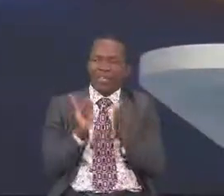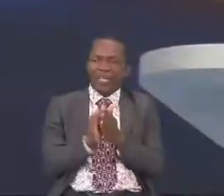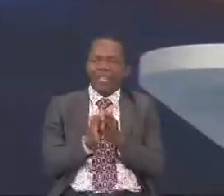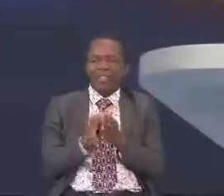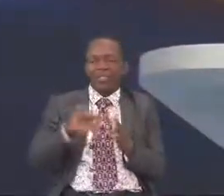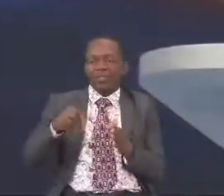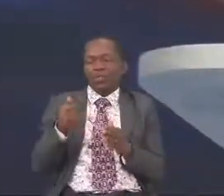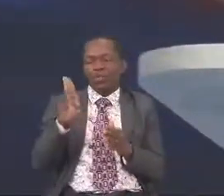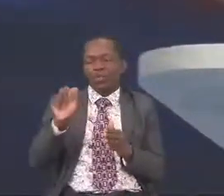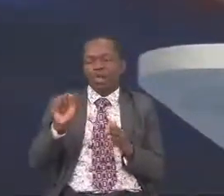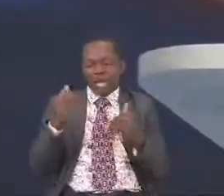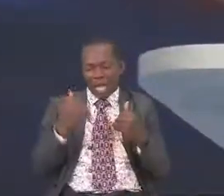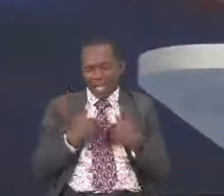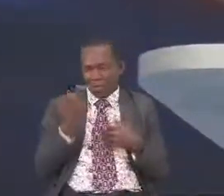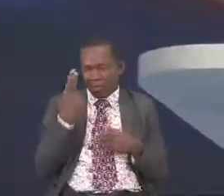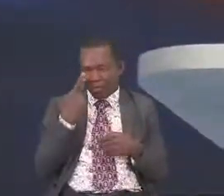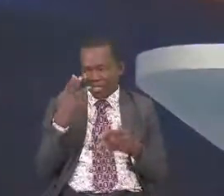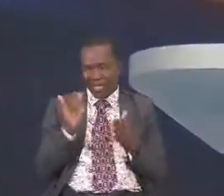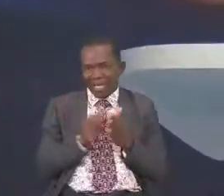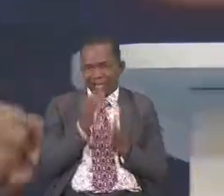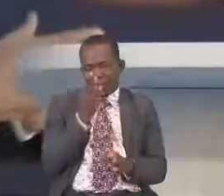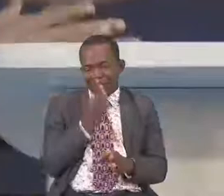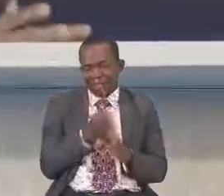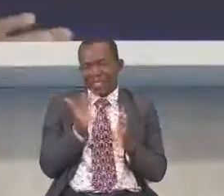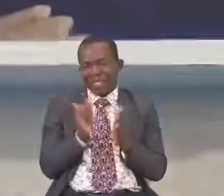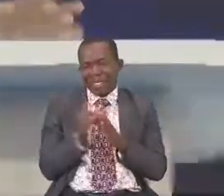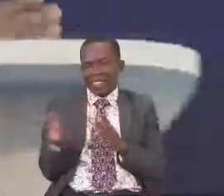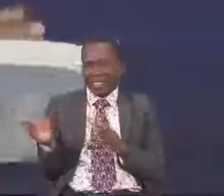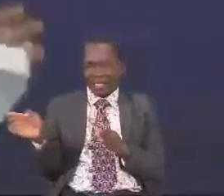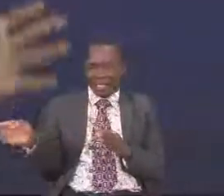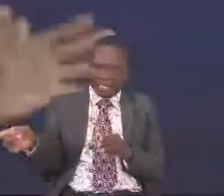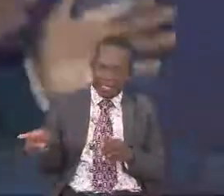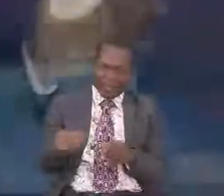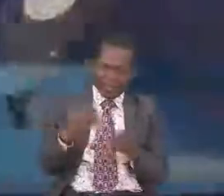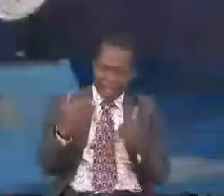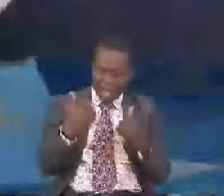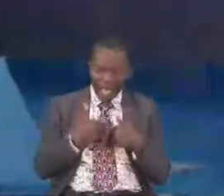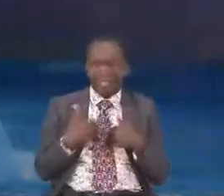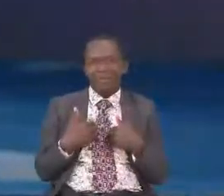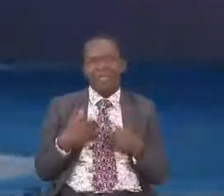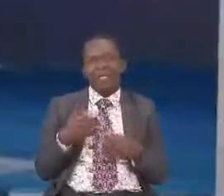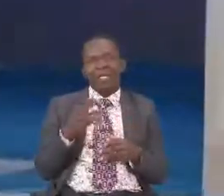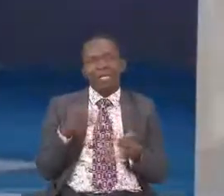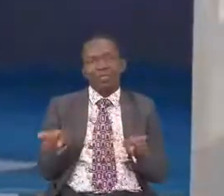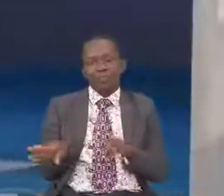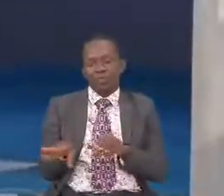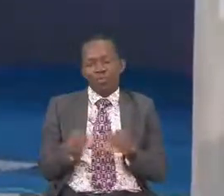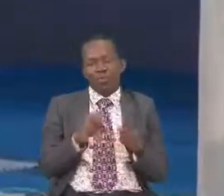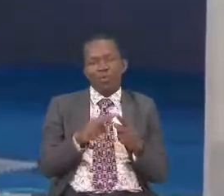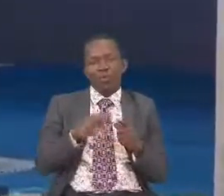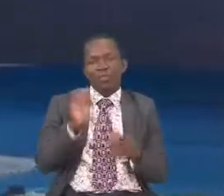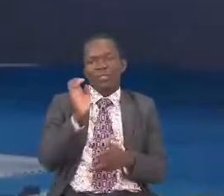dans le pays de Canaan, vous verrez la foi, le type de foi qu'ils ont eu. Quand vous allez au chapitre 6, nous n'avons pas le temps de lire ça maintenant. Dieu a